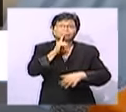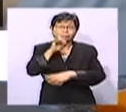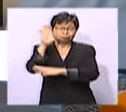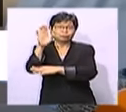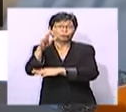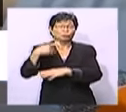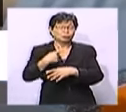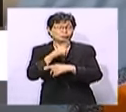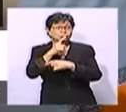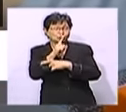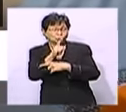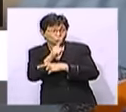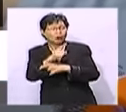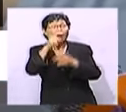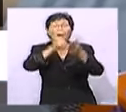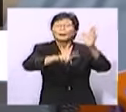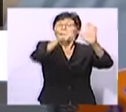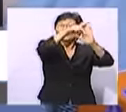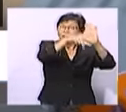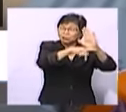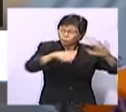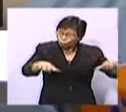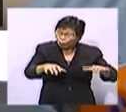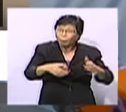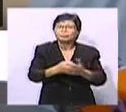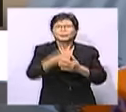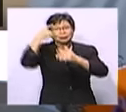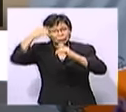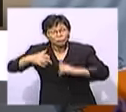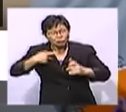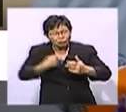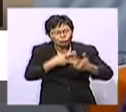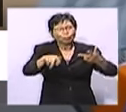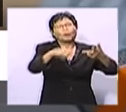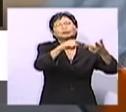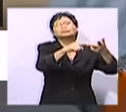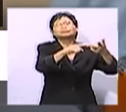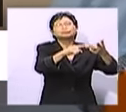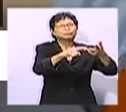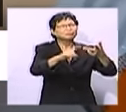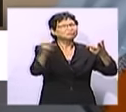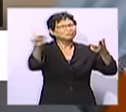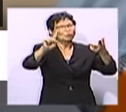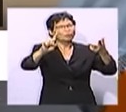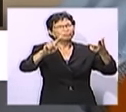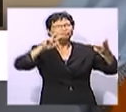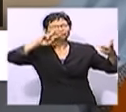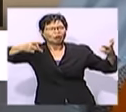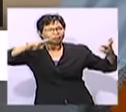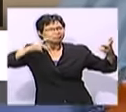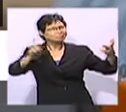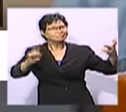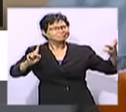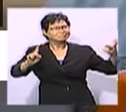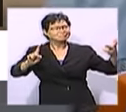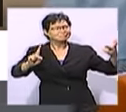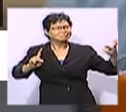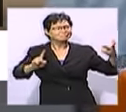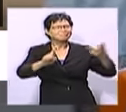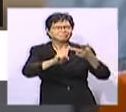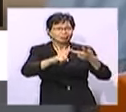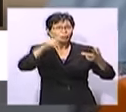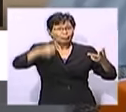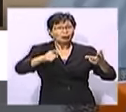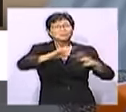whatever policy that we're going to make or whatever decision we are making, there will be no U-turn, it's not going to be any flip-flop and it